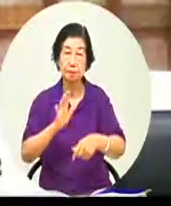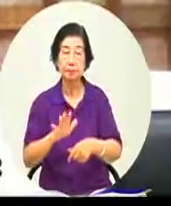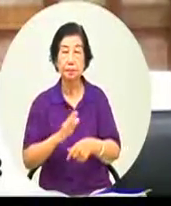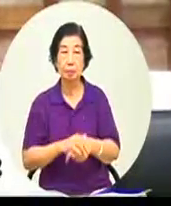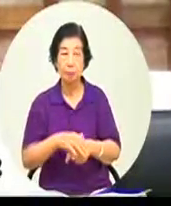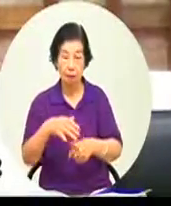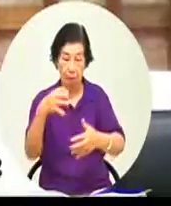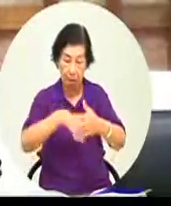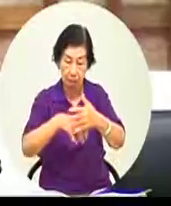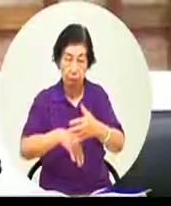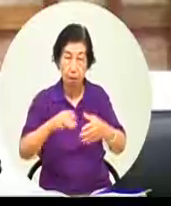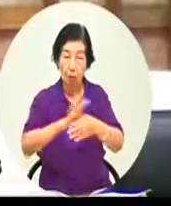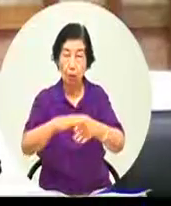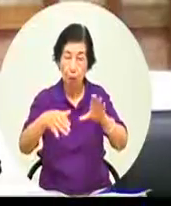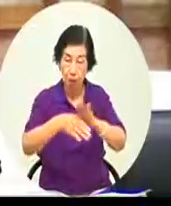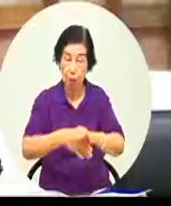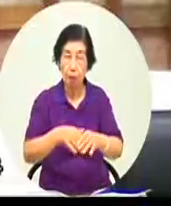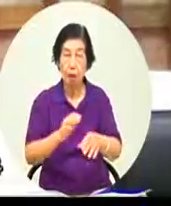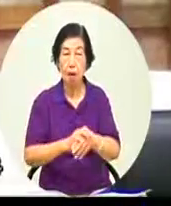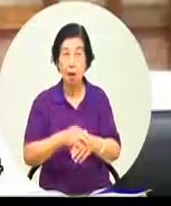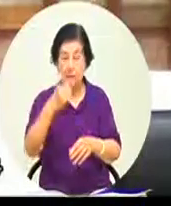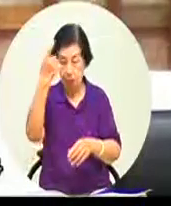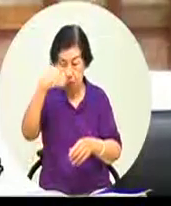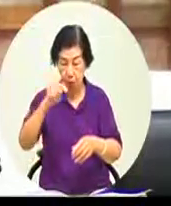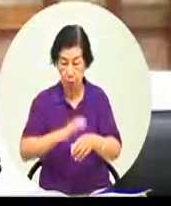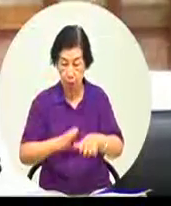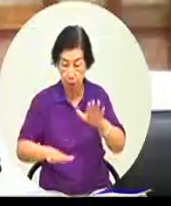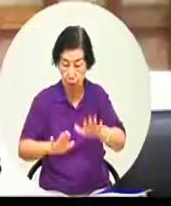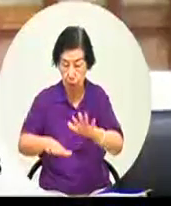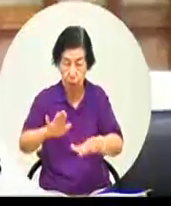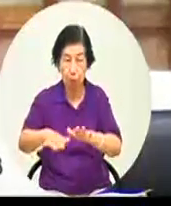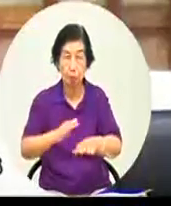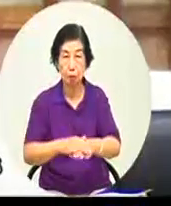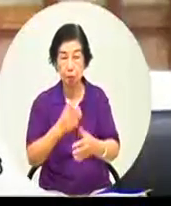化古迹各。